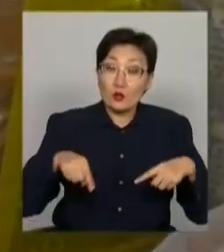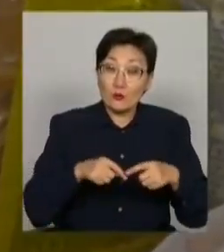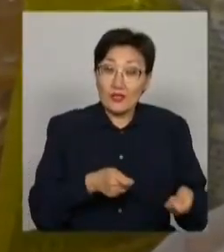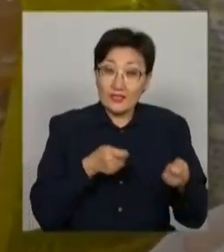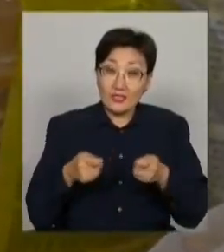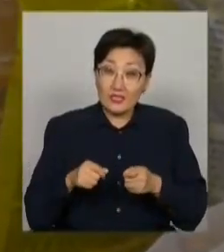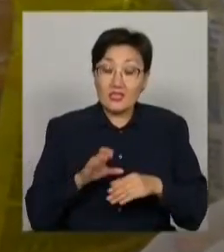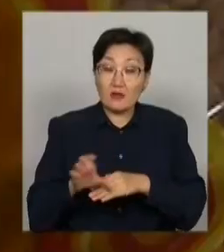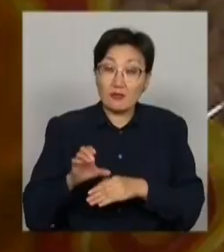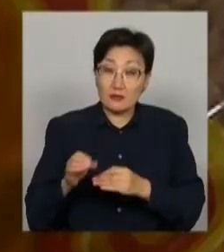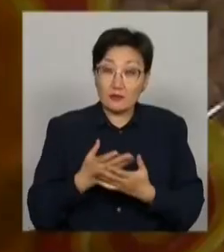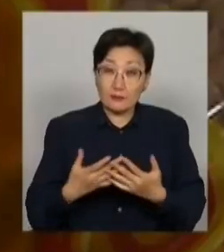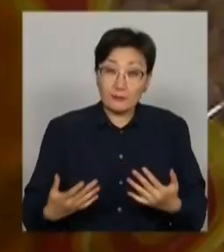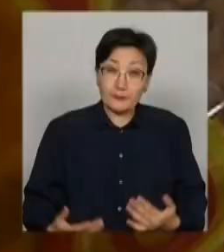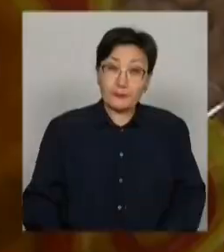тауарлар.